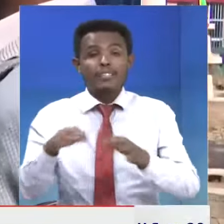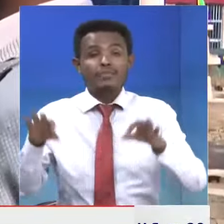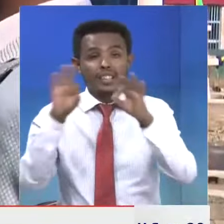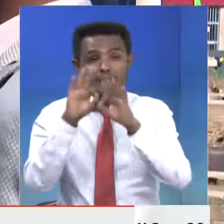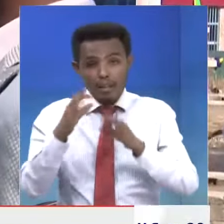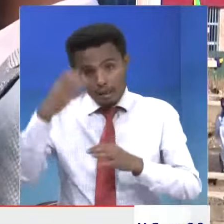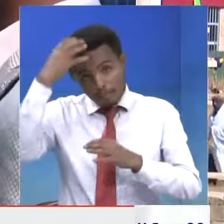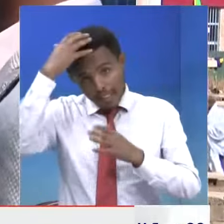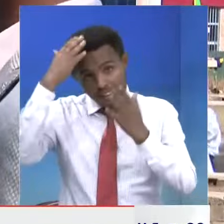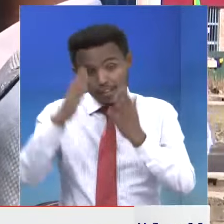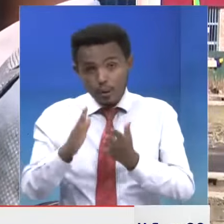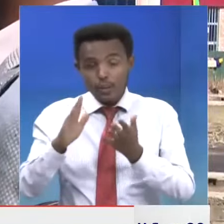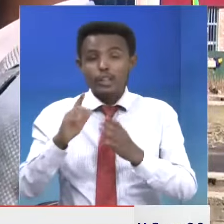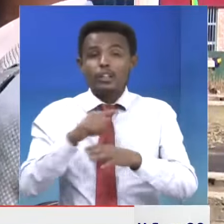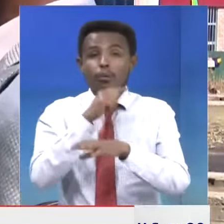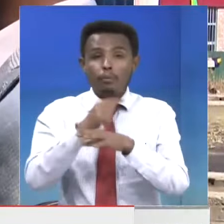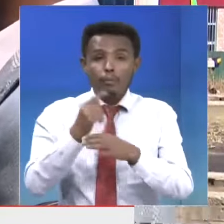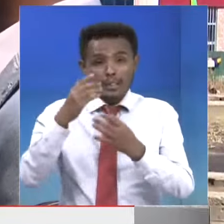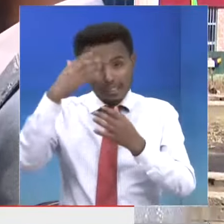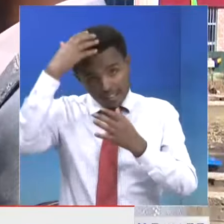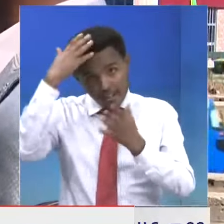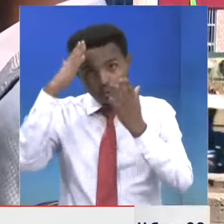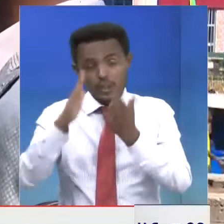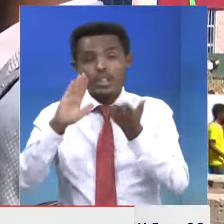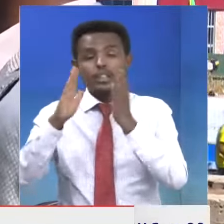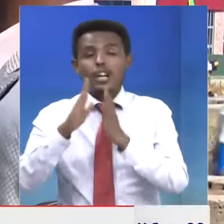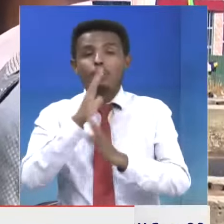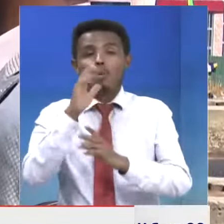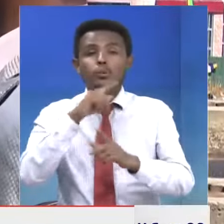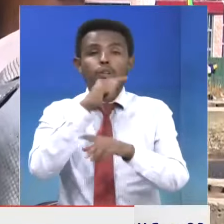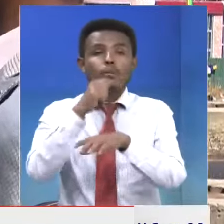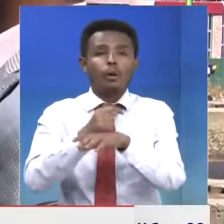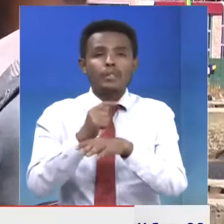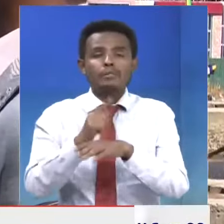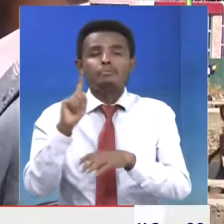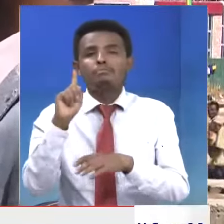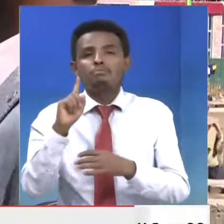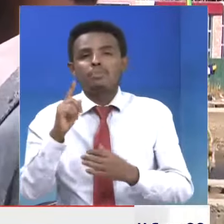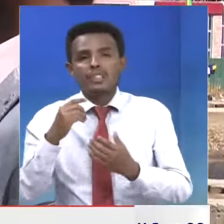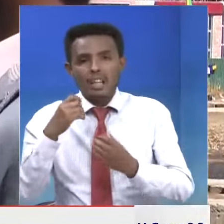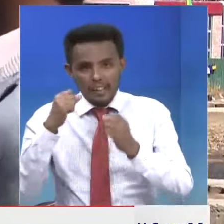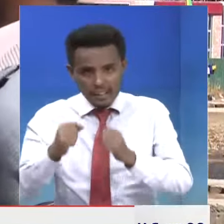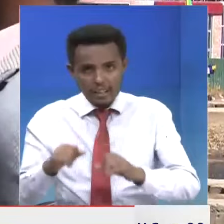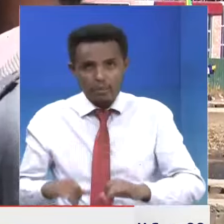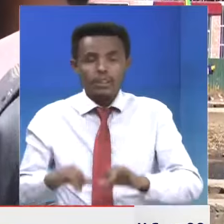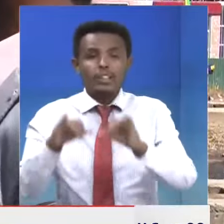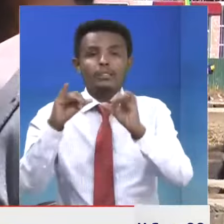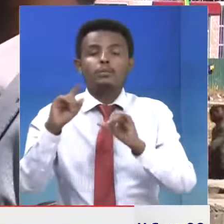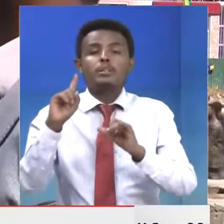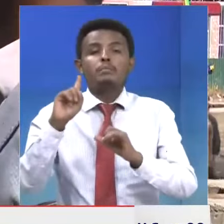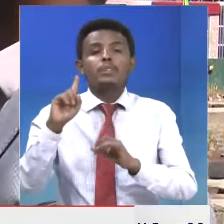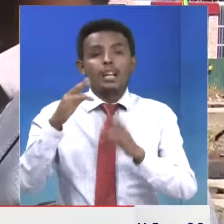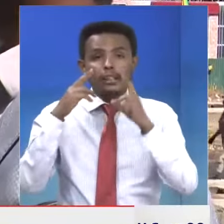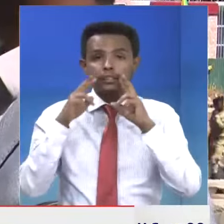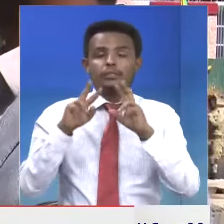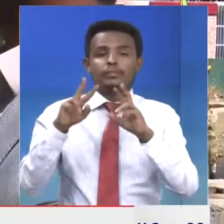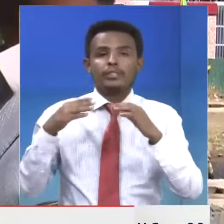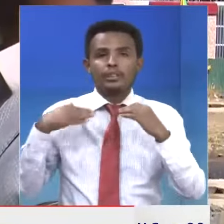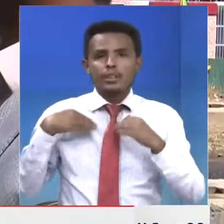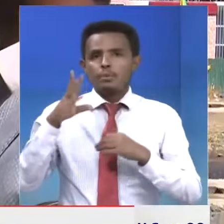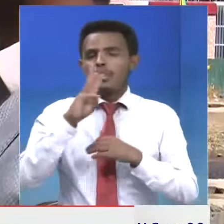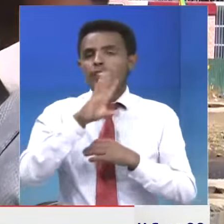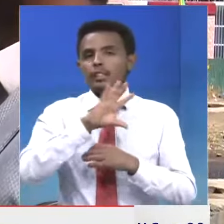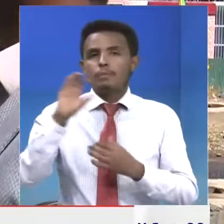መንግስታዊ ተቋማትም መንግስታዊ ያልሆኑ ተቋማትም የሚያደርጉትን ድጋፍ እንዲያጠናክሩ ምን አስተያየት አለዎት? አዎ፣ አሁንም ቢሆን እንደ ብሔረሰብ አስተዳደር ወደ 600